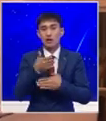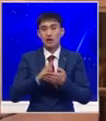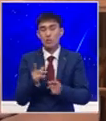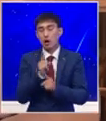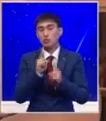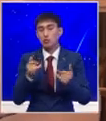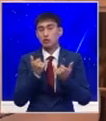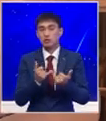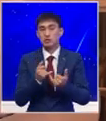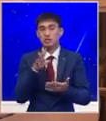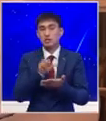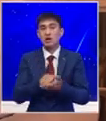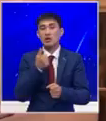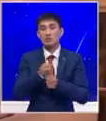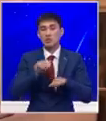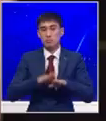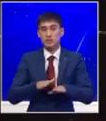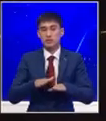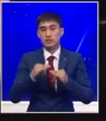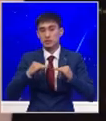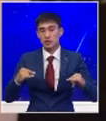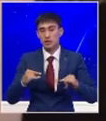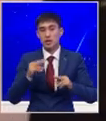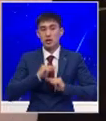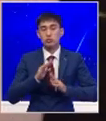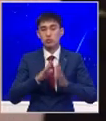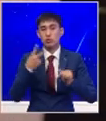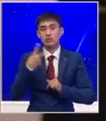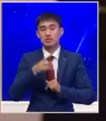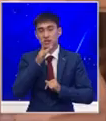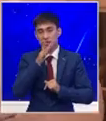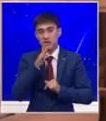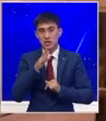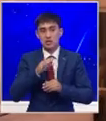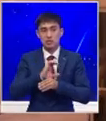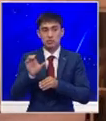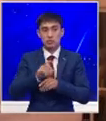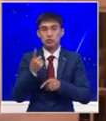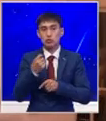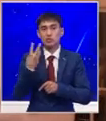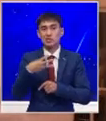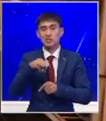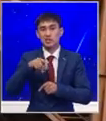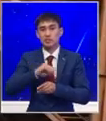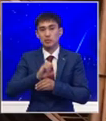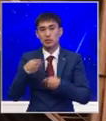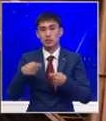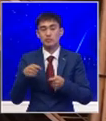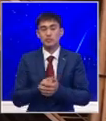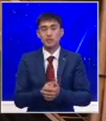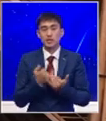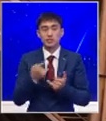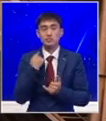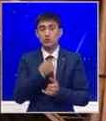особом почете и занимал главное место на столе. Я работаю уже более 20 лет. Хлеб сдаем по 130 тенге. Сейчас в